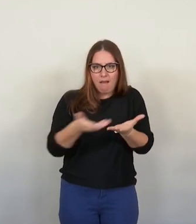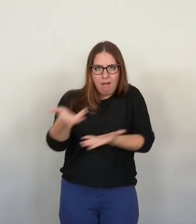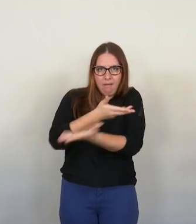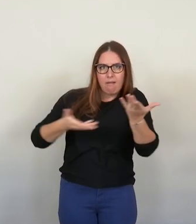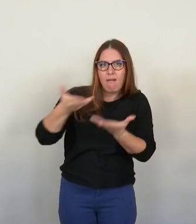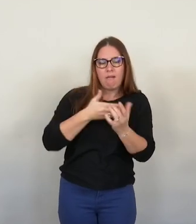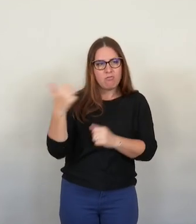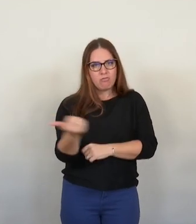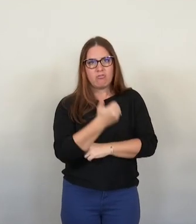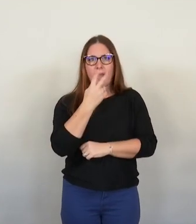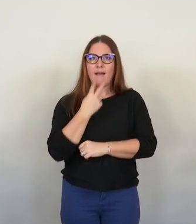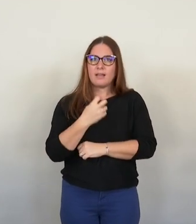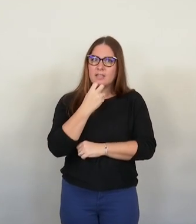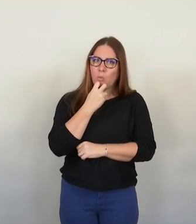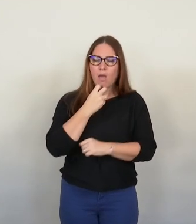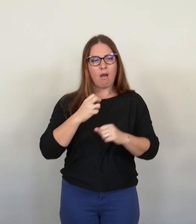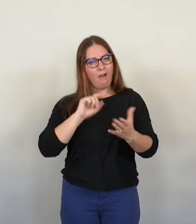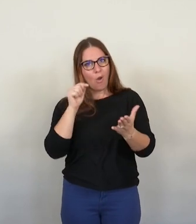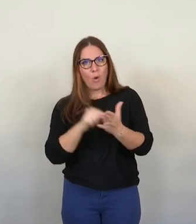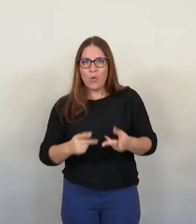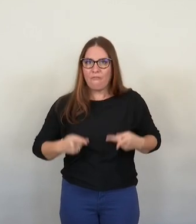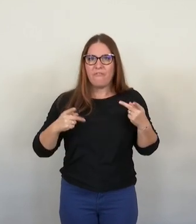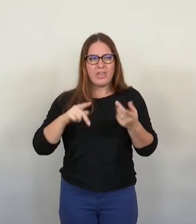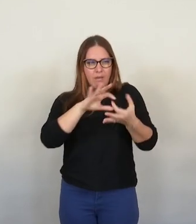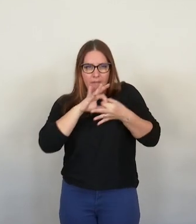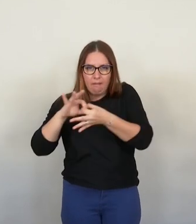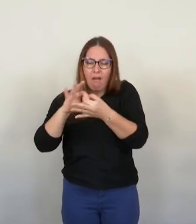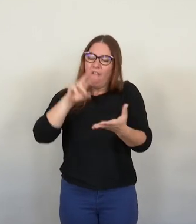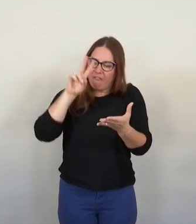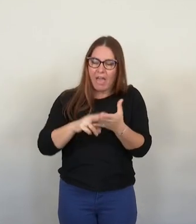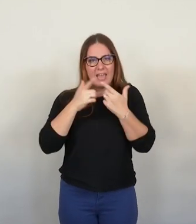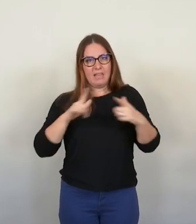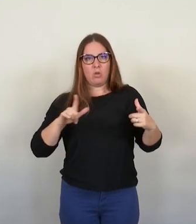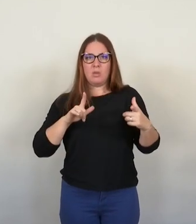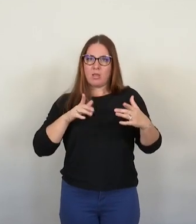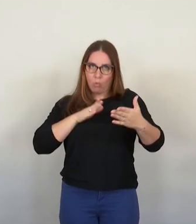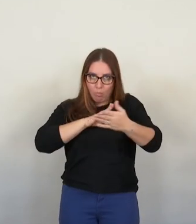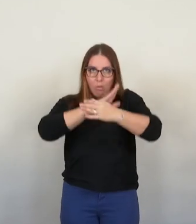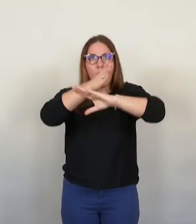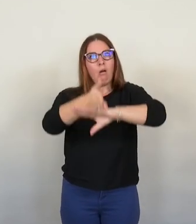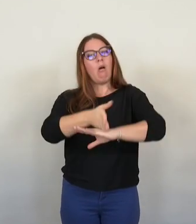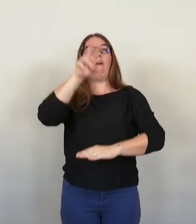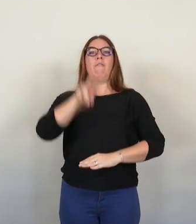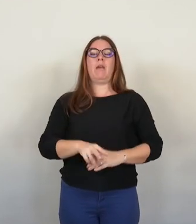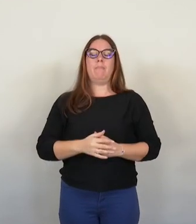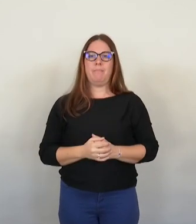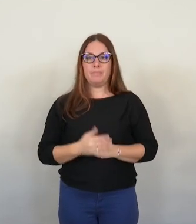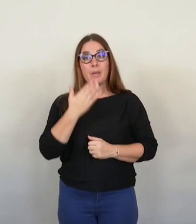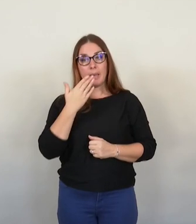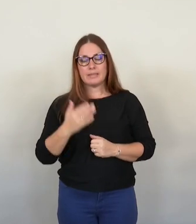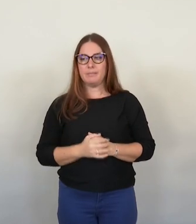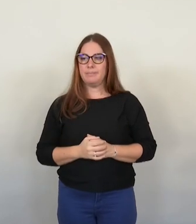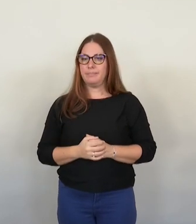grenobl puisse avoir un un vrai lieu de vie de proximité et d'émancipation voilà merci merci